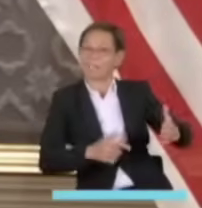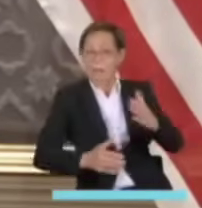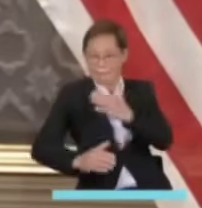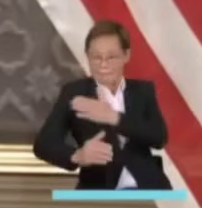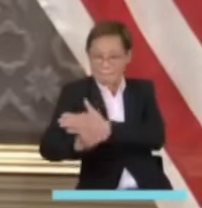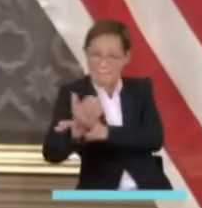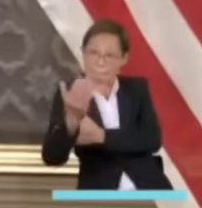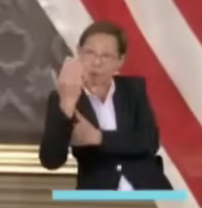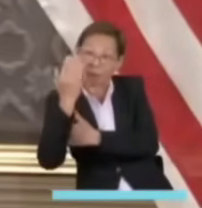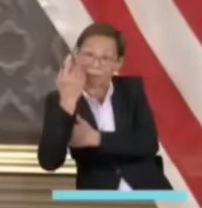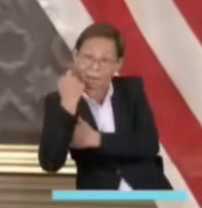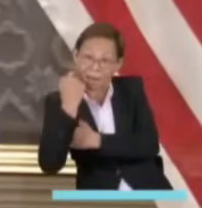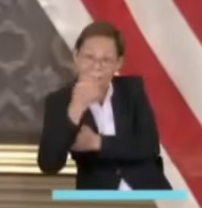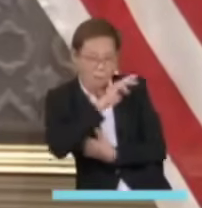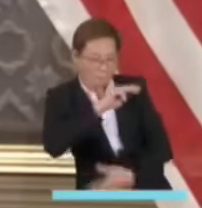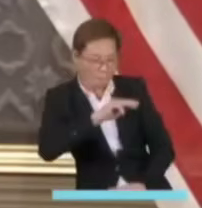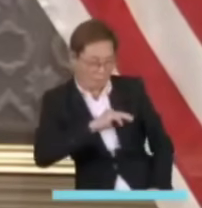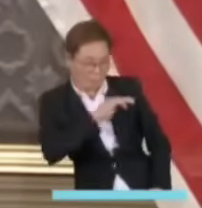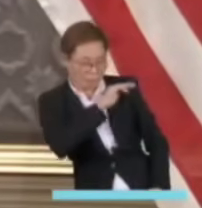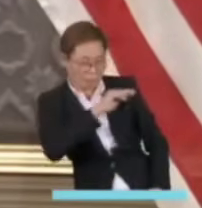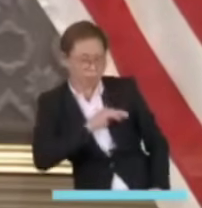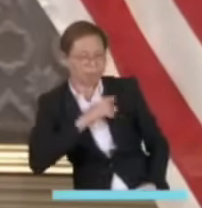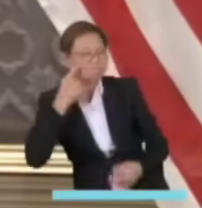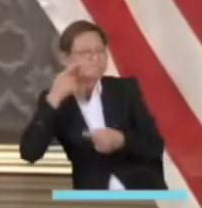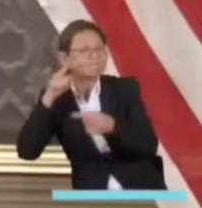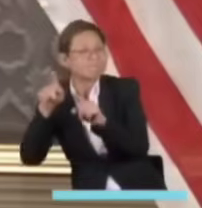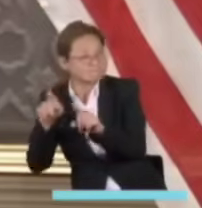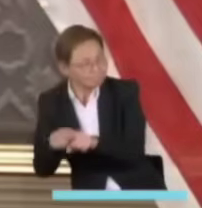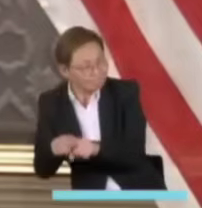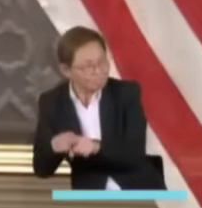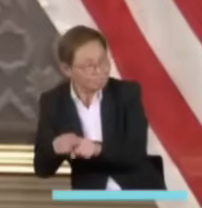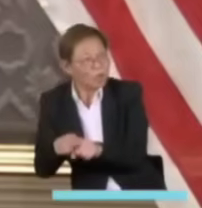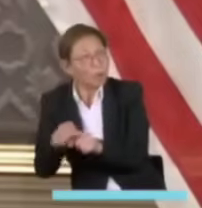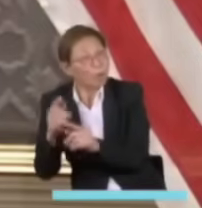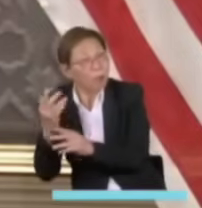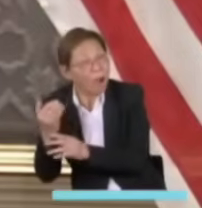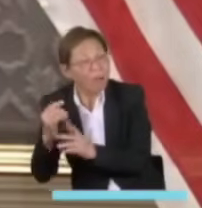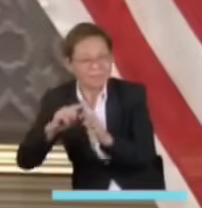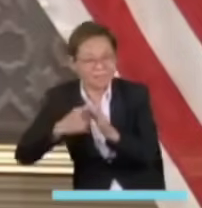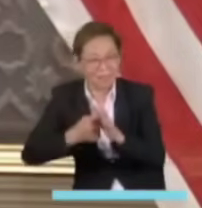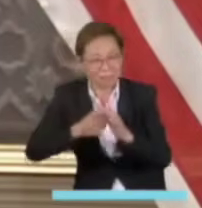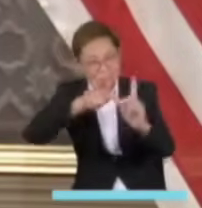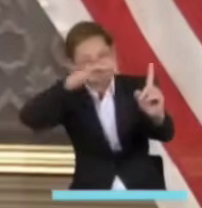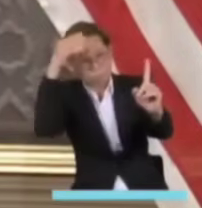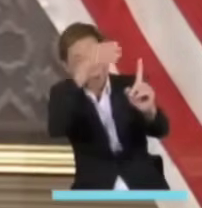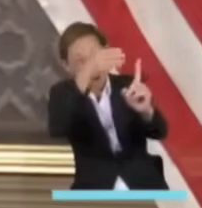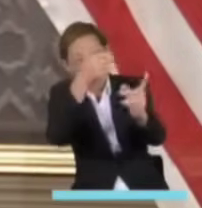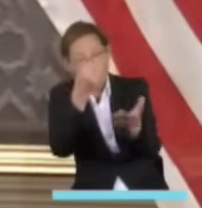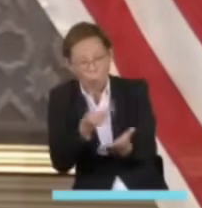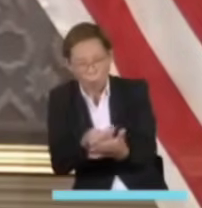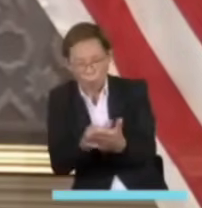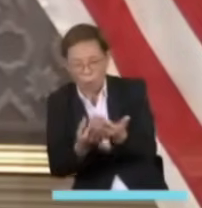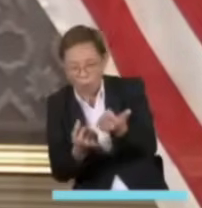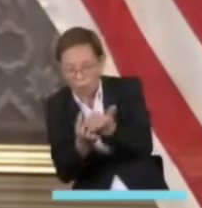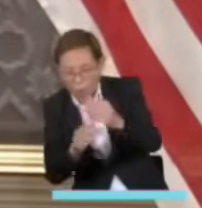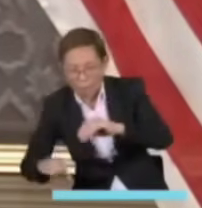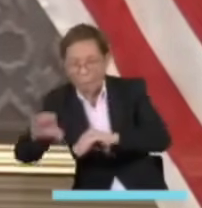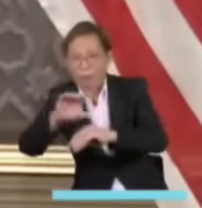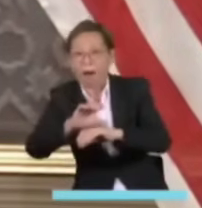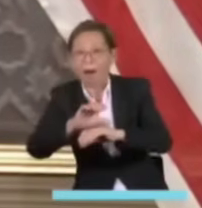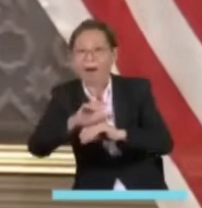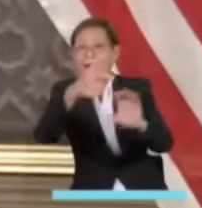Pagi tadi Jemaah Menteri telah bersetuju untuk melaksanakan penyasaran subsidi ke atas bahan